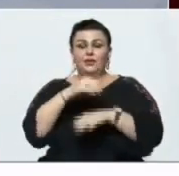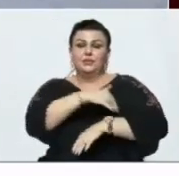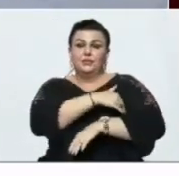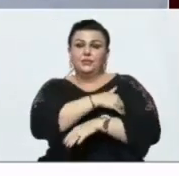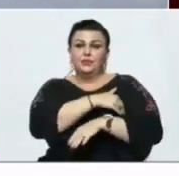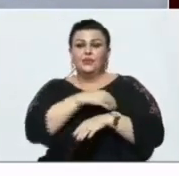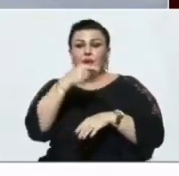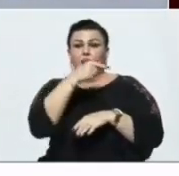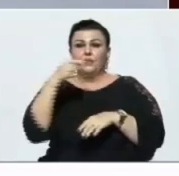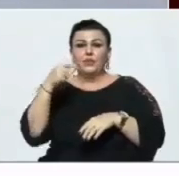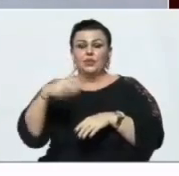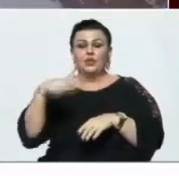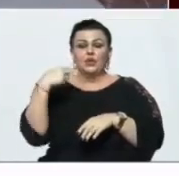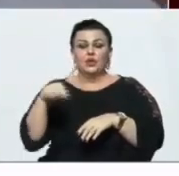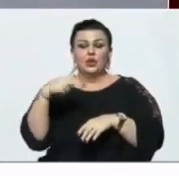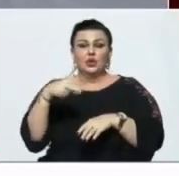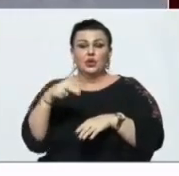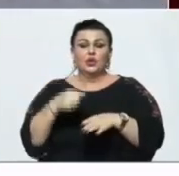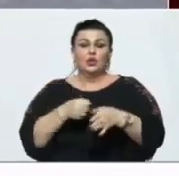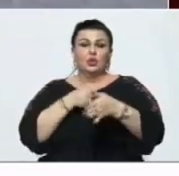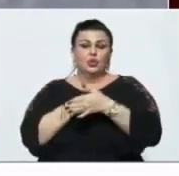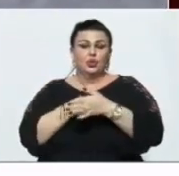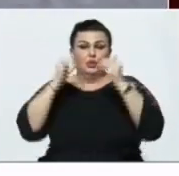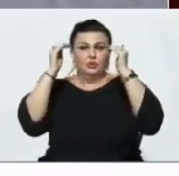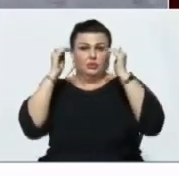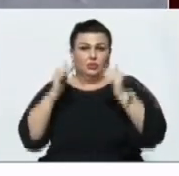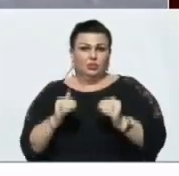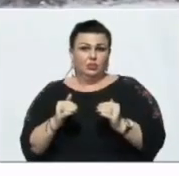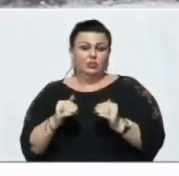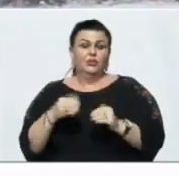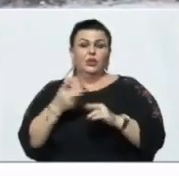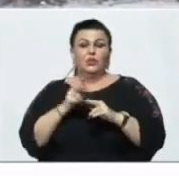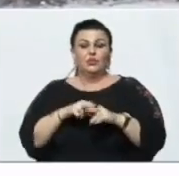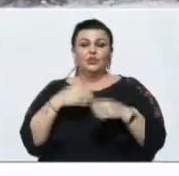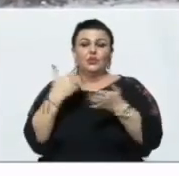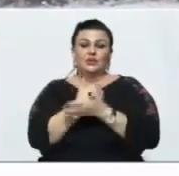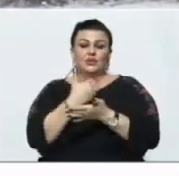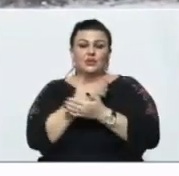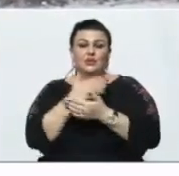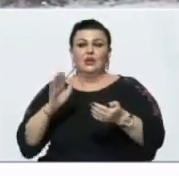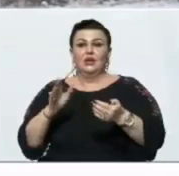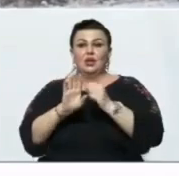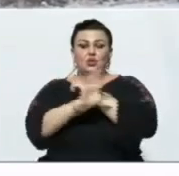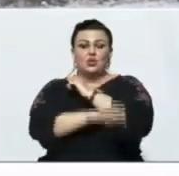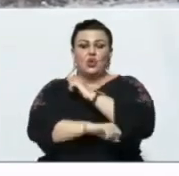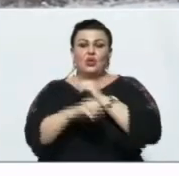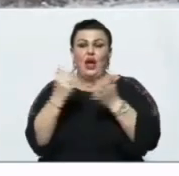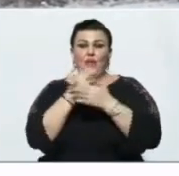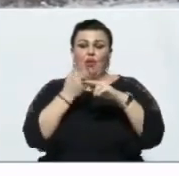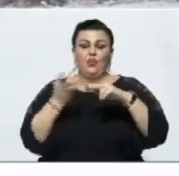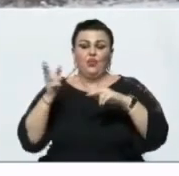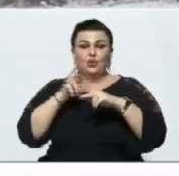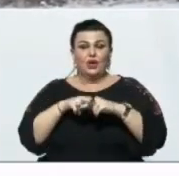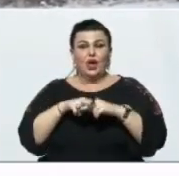hərarəti mənfi 20 dərəcələrə qədər inir. Bax belə, hələ ki məndə olan ən son xəbərlər bunlar idi. Siz